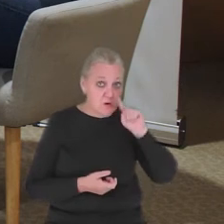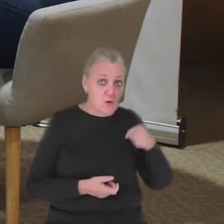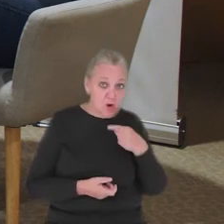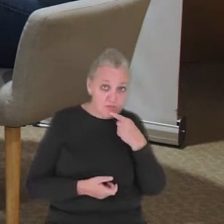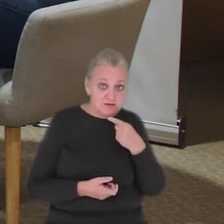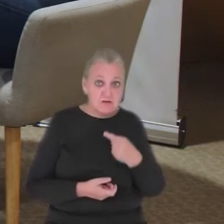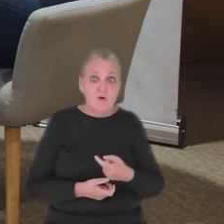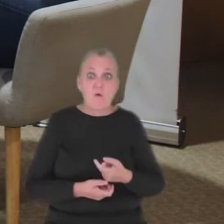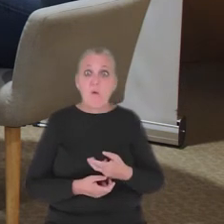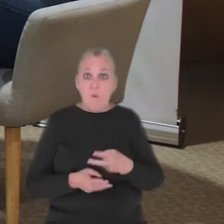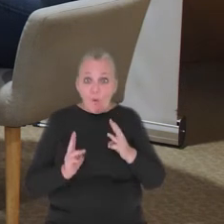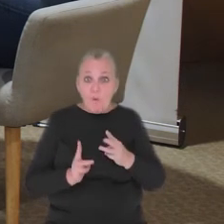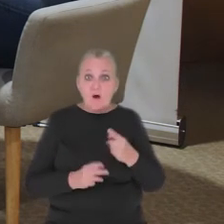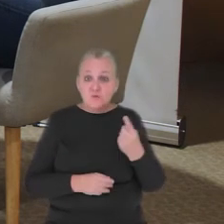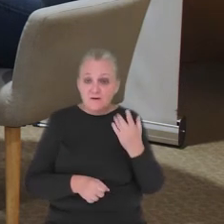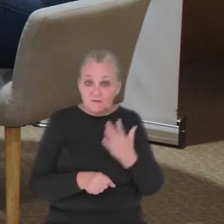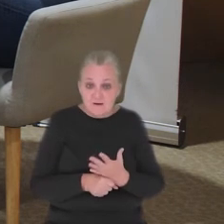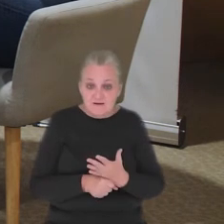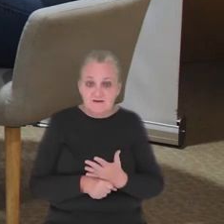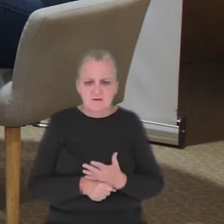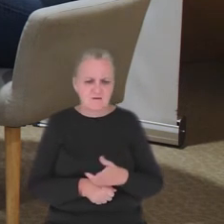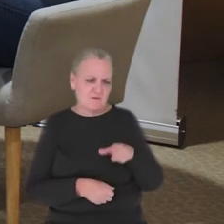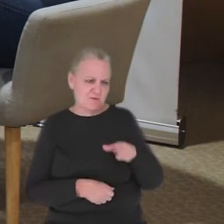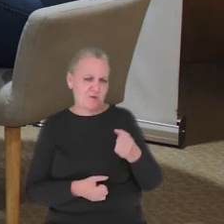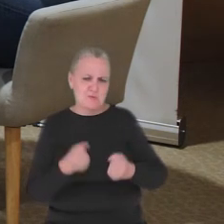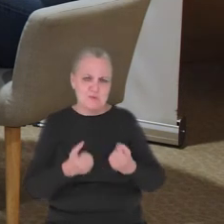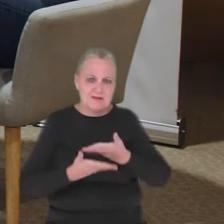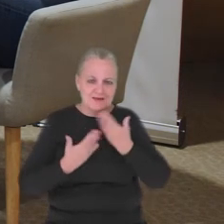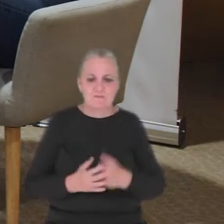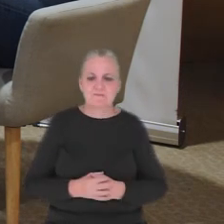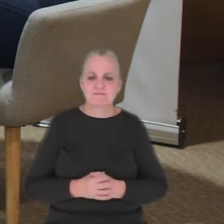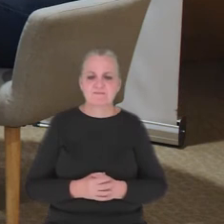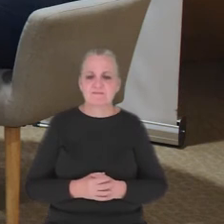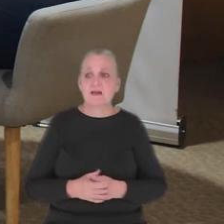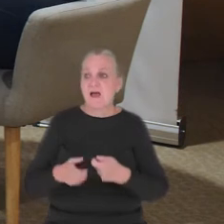Wow! Za złoty 50 zł? To chyba nie jest takie trudne.